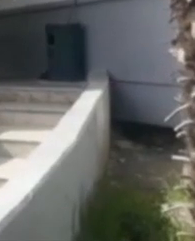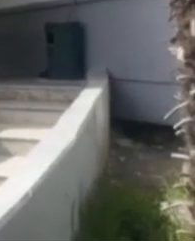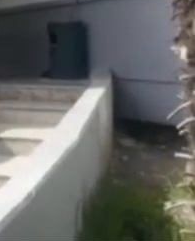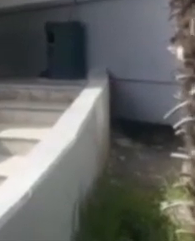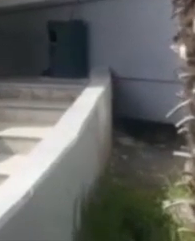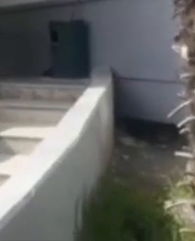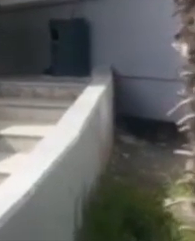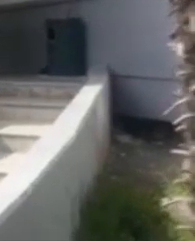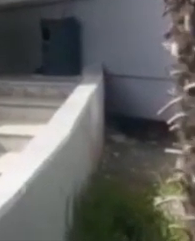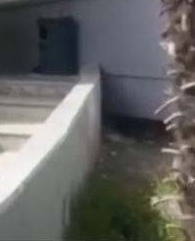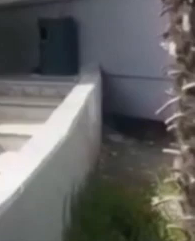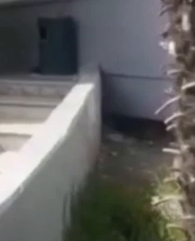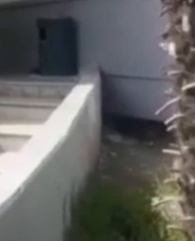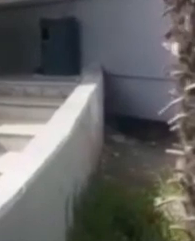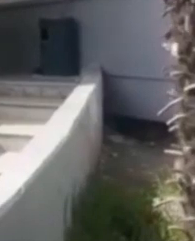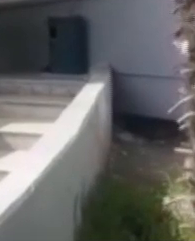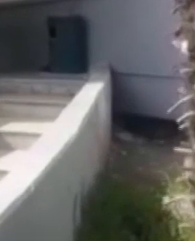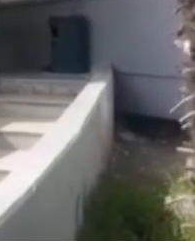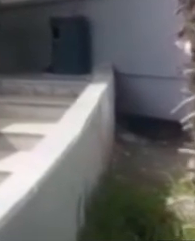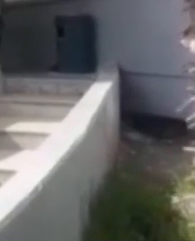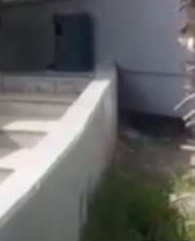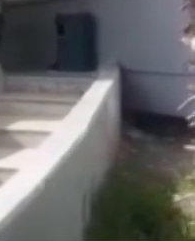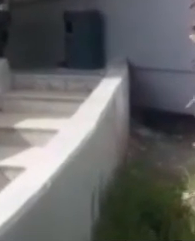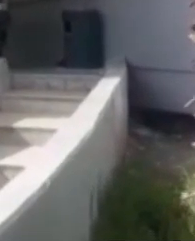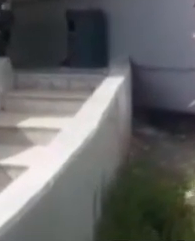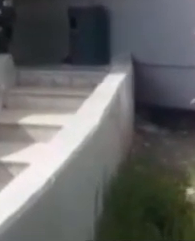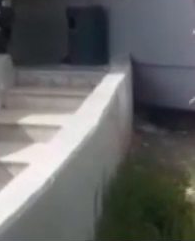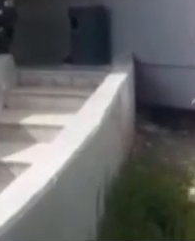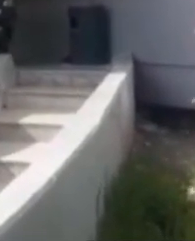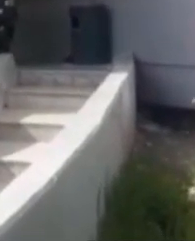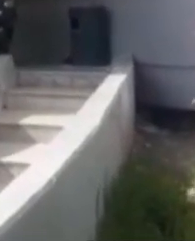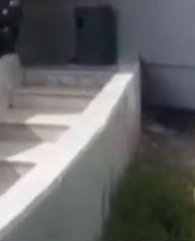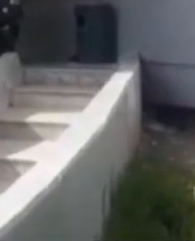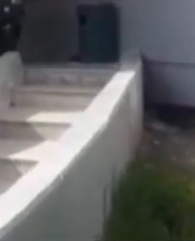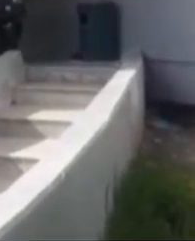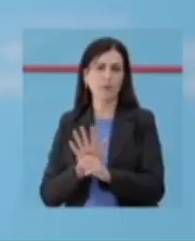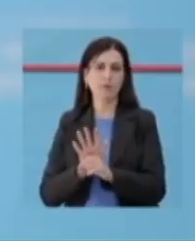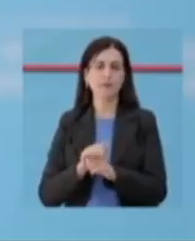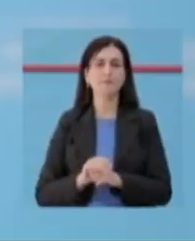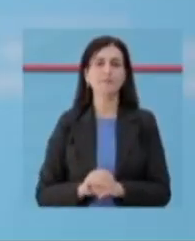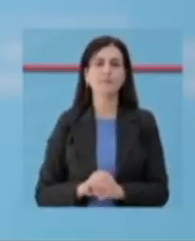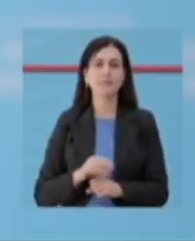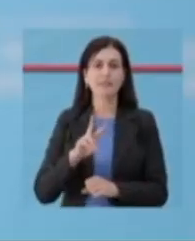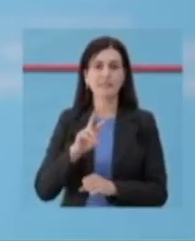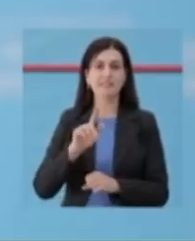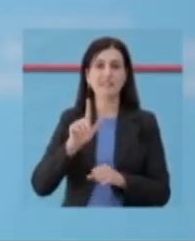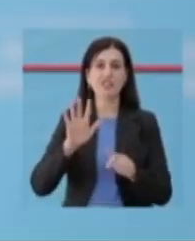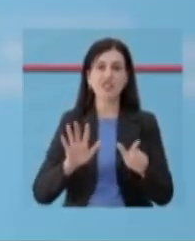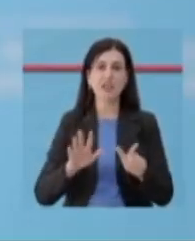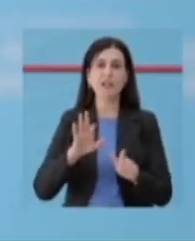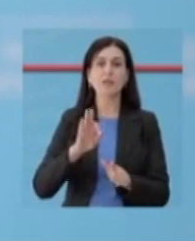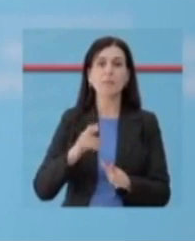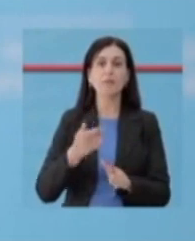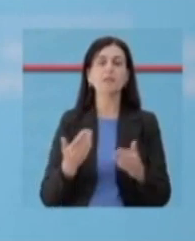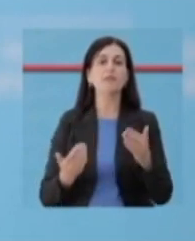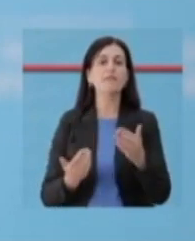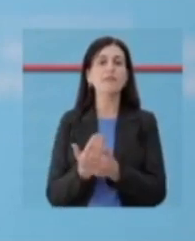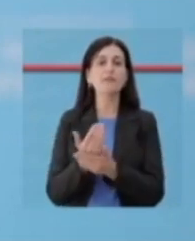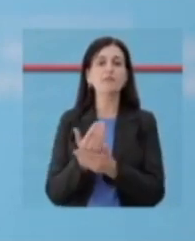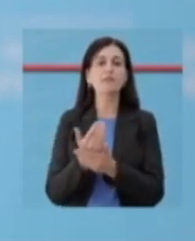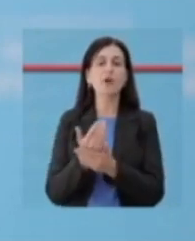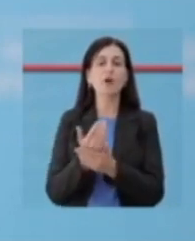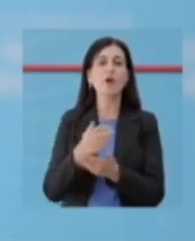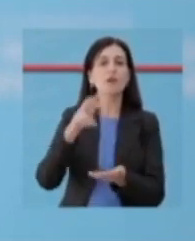nkurajuese, funksionimi strategjisë të rihapjes dhe lehtësimi të masave do të varet nga vetë qytetarët. Që nga data 27 pril ka filuar